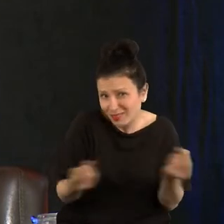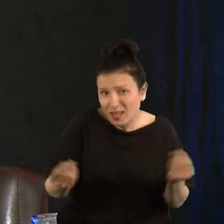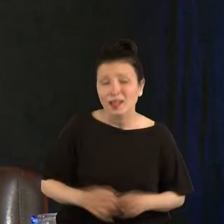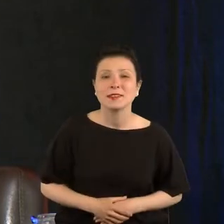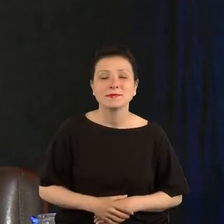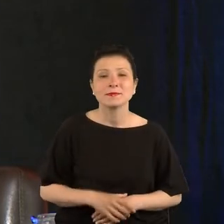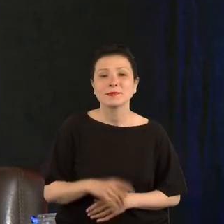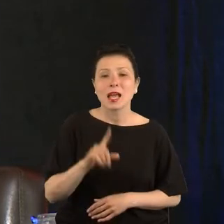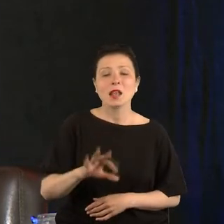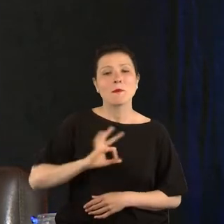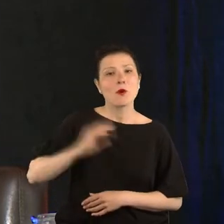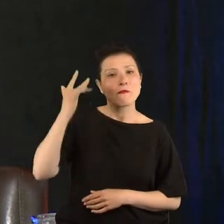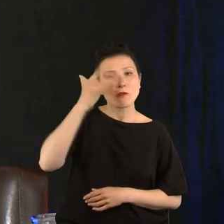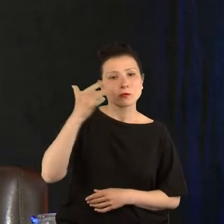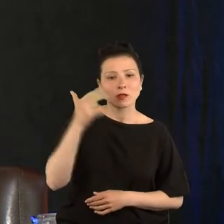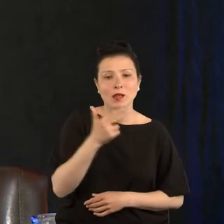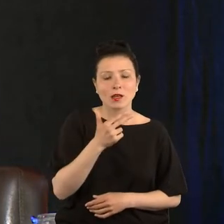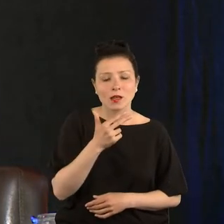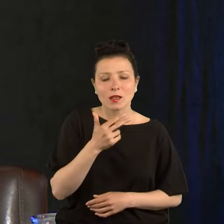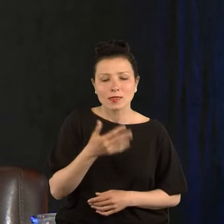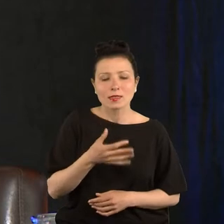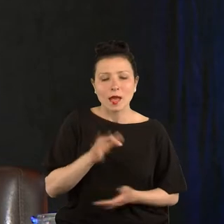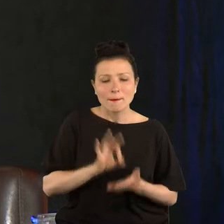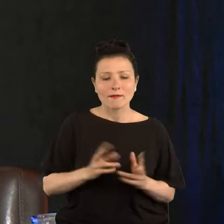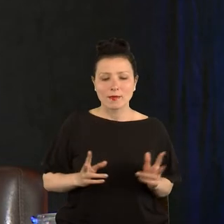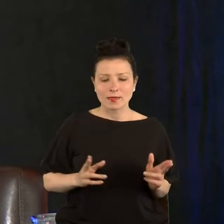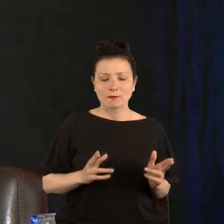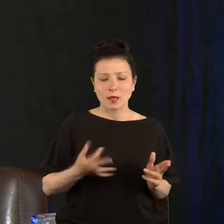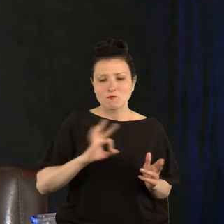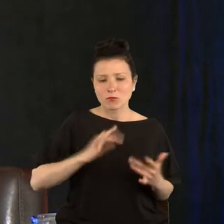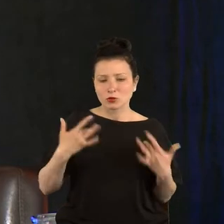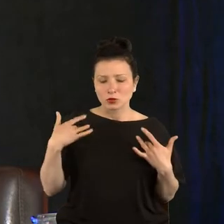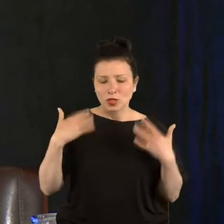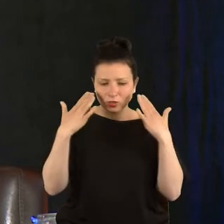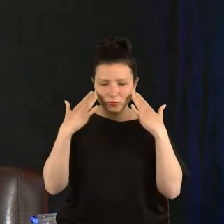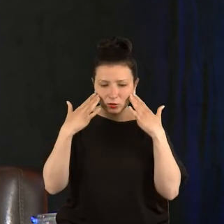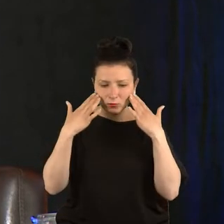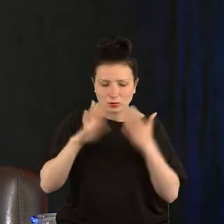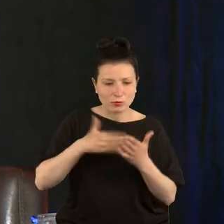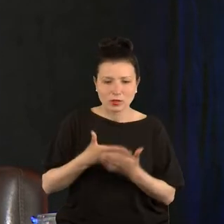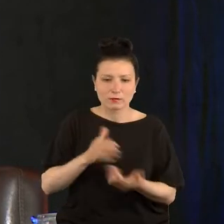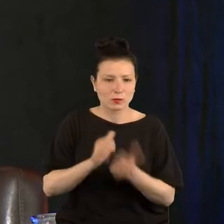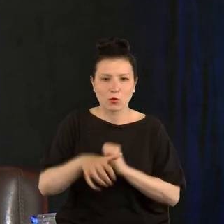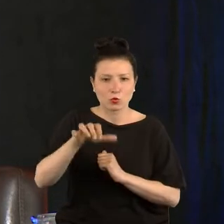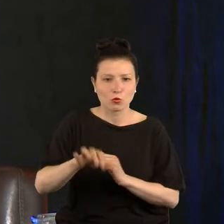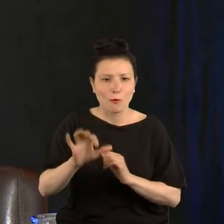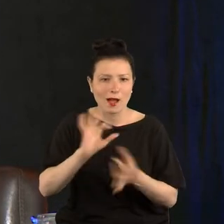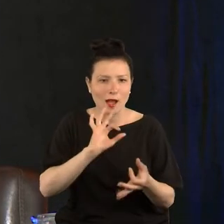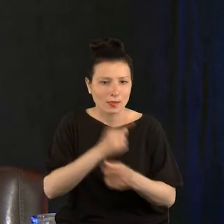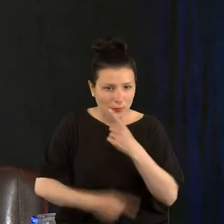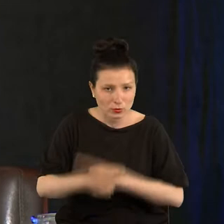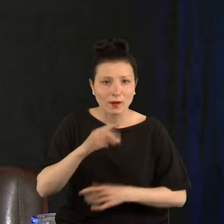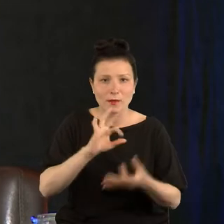z kolei moje wyobrażenie na pewnym etapie mojego życia i świadomości choćby sportu paralimpijskiego też było takie,